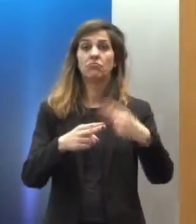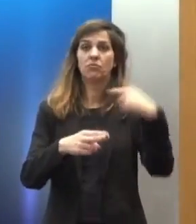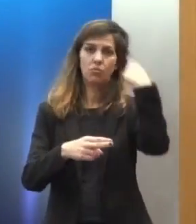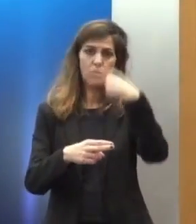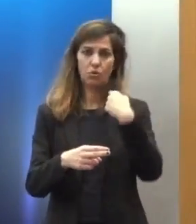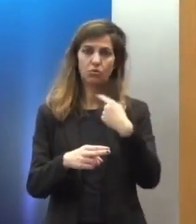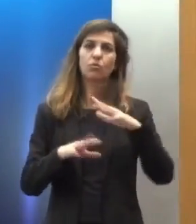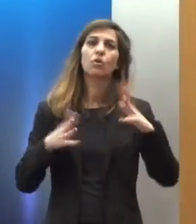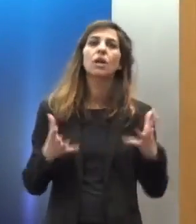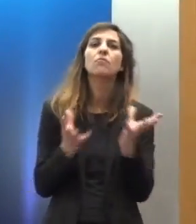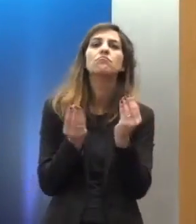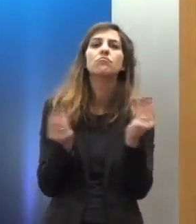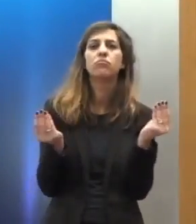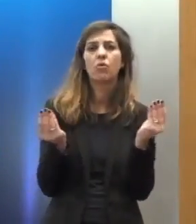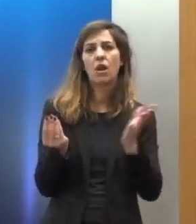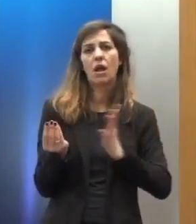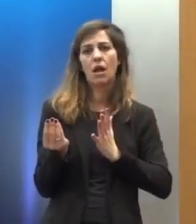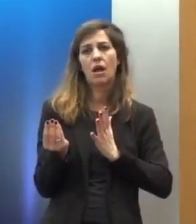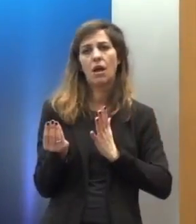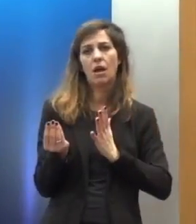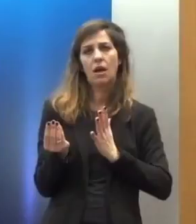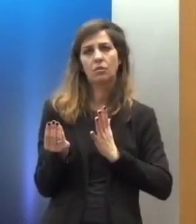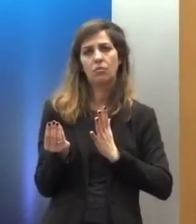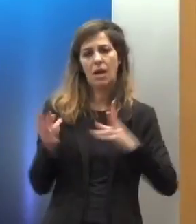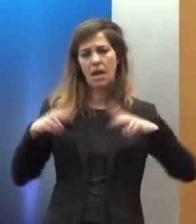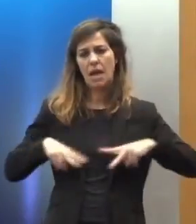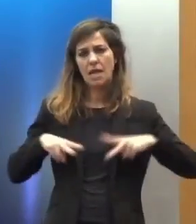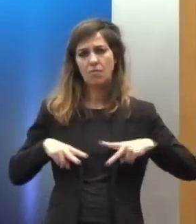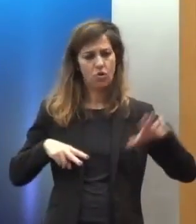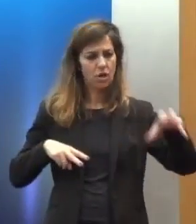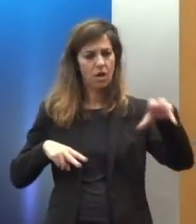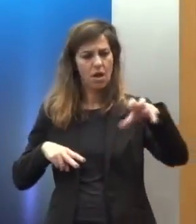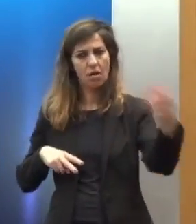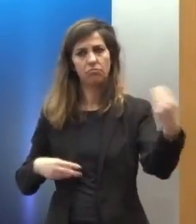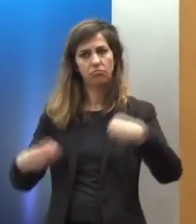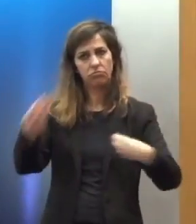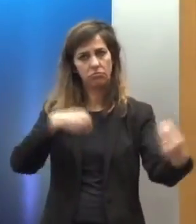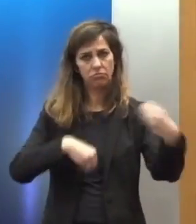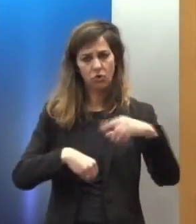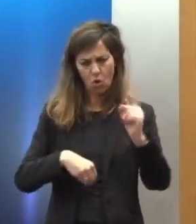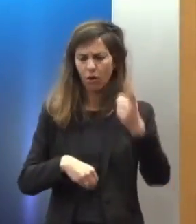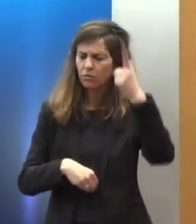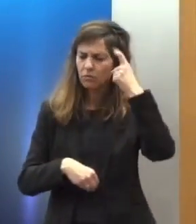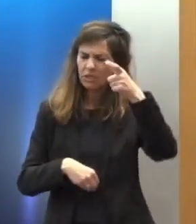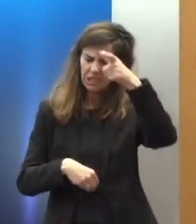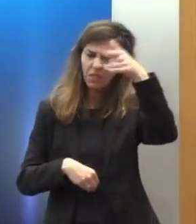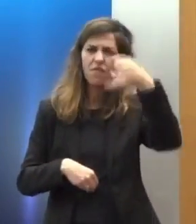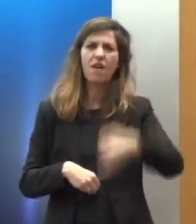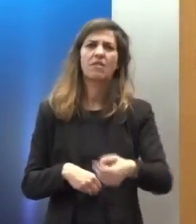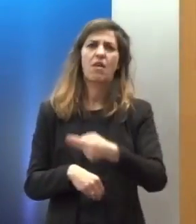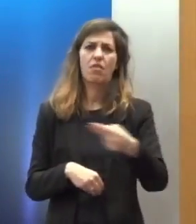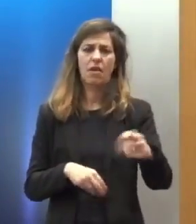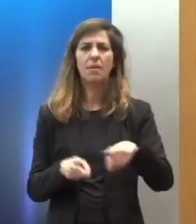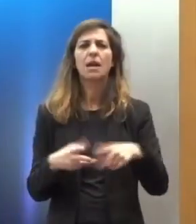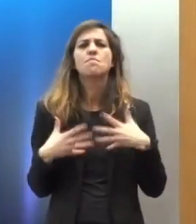μας από στελέχη όλων των συναρμόδιων Υπουργείων, τα οποία με την άρδια και οριζόντια γνώση των θεμάτων, αλλά και με πολύ πάθος